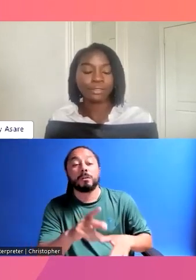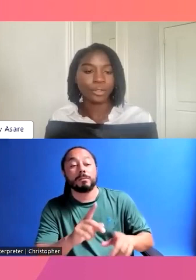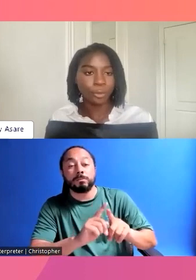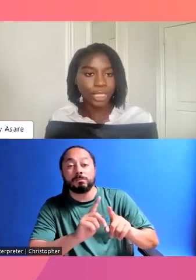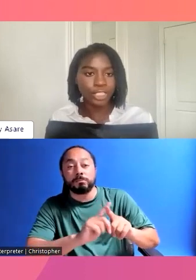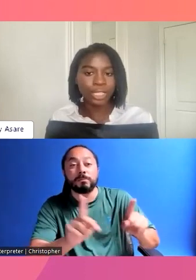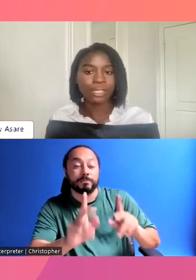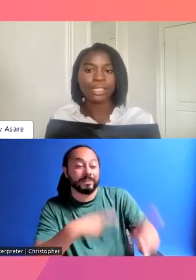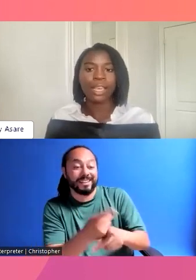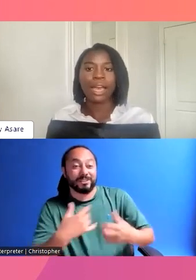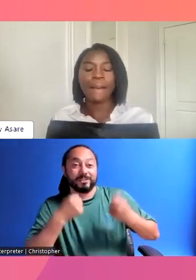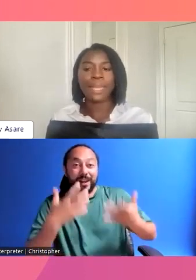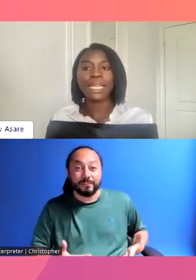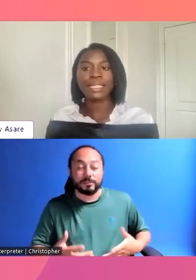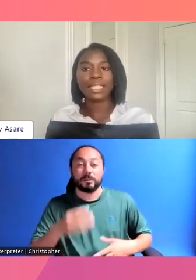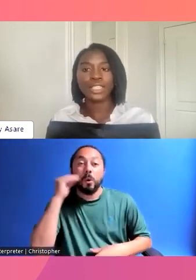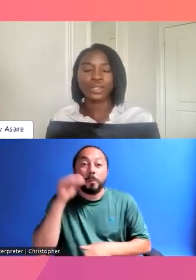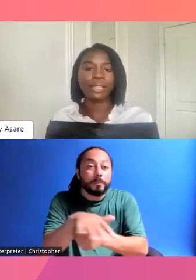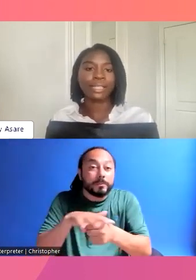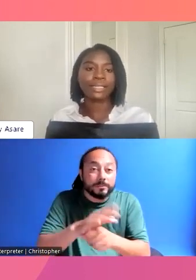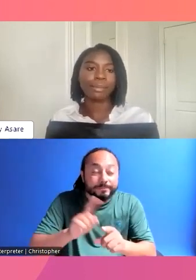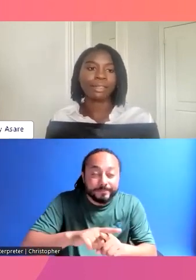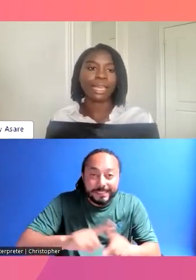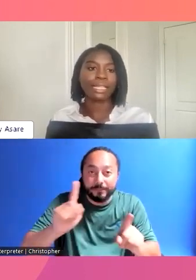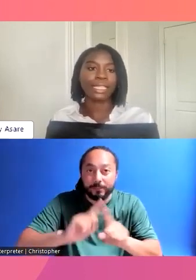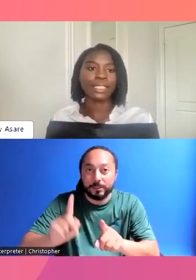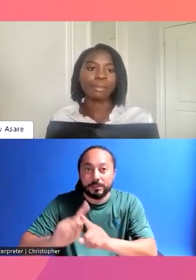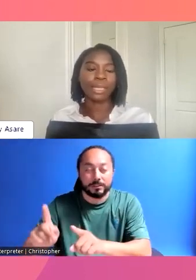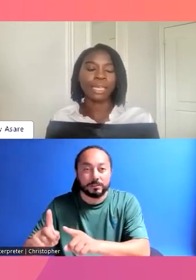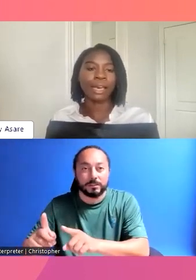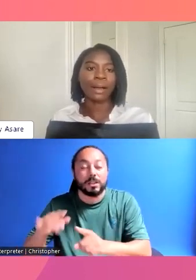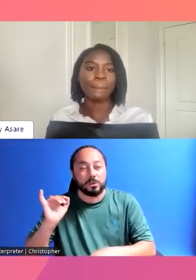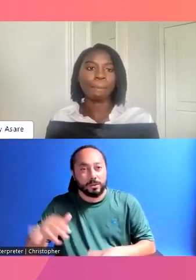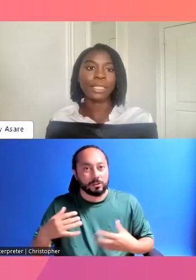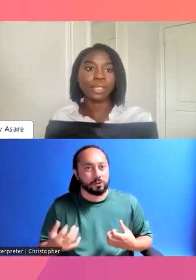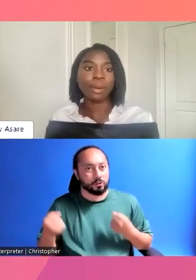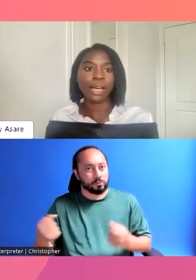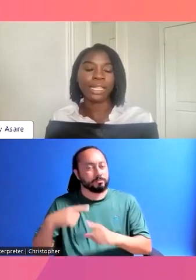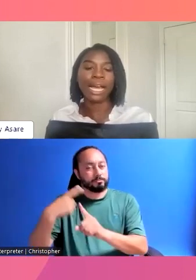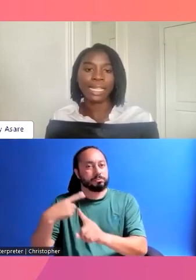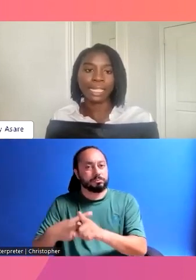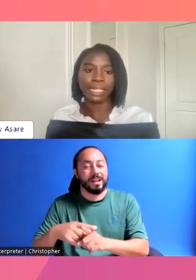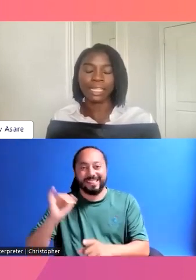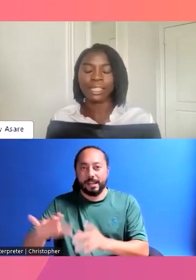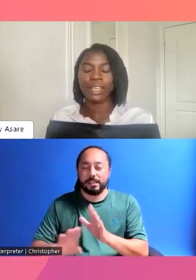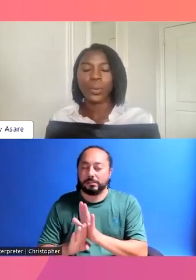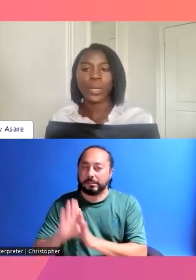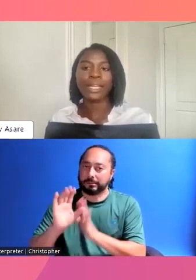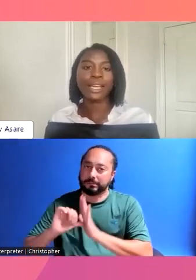donc pour reconnaître les différentes régions, les différentes situations et les